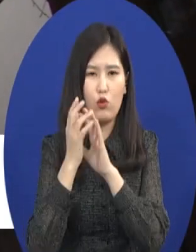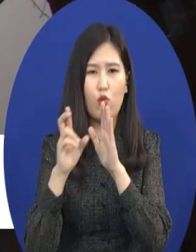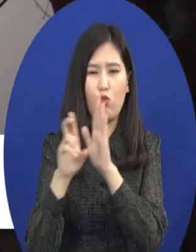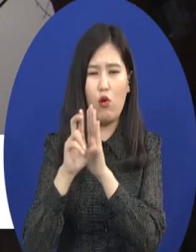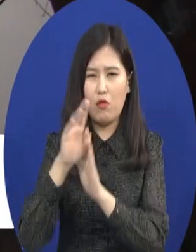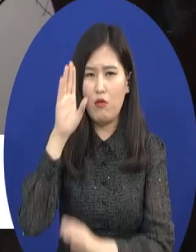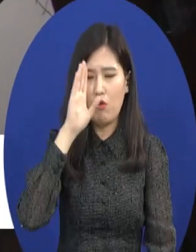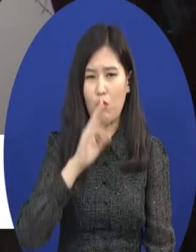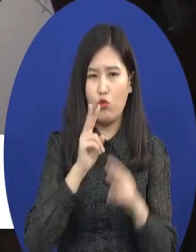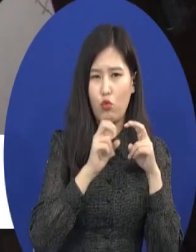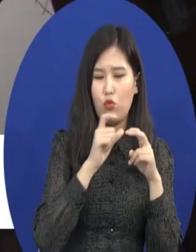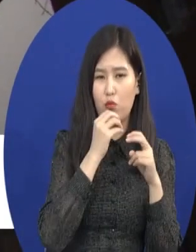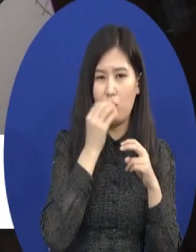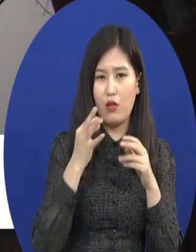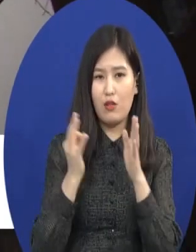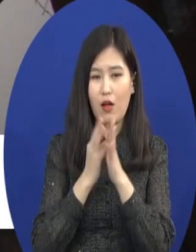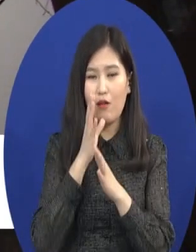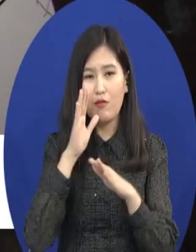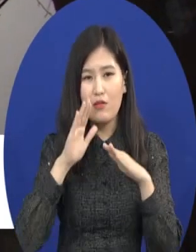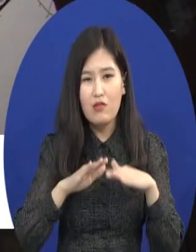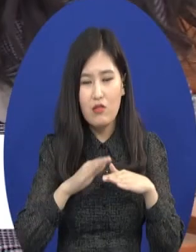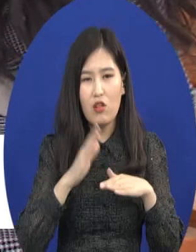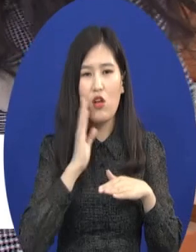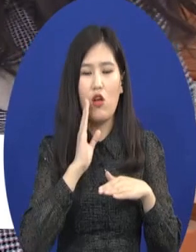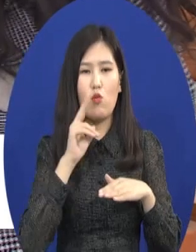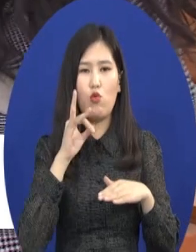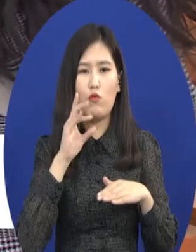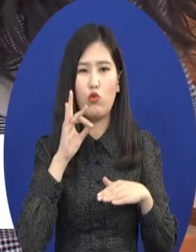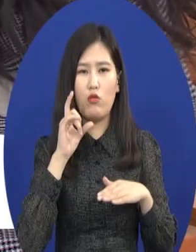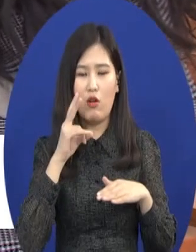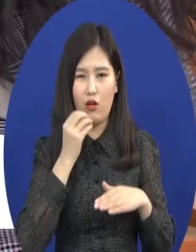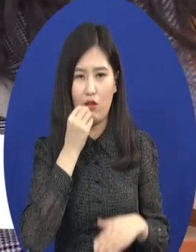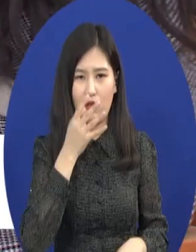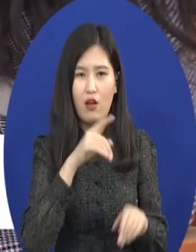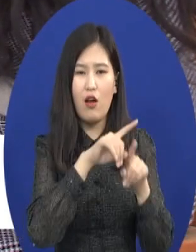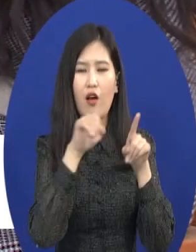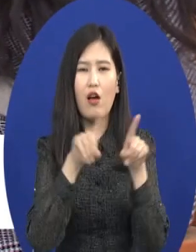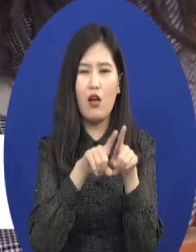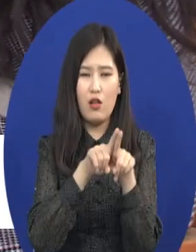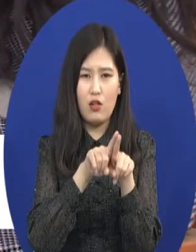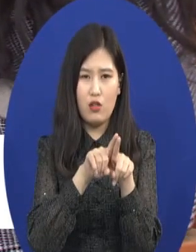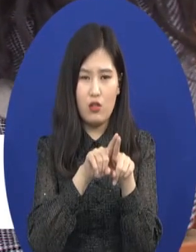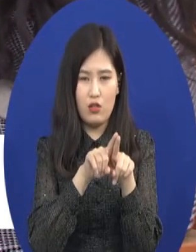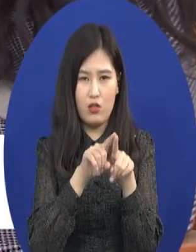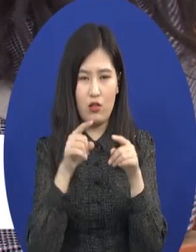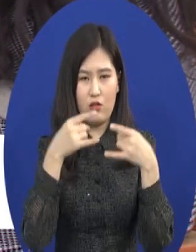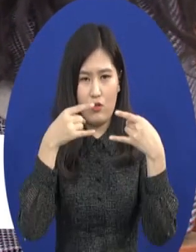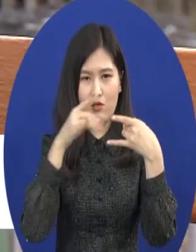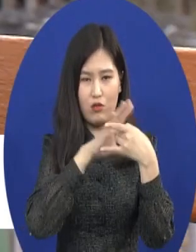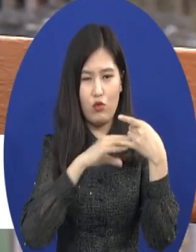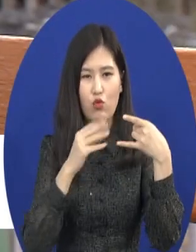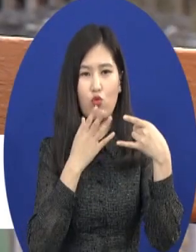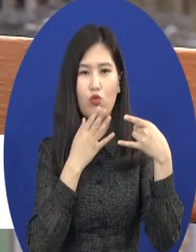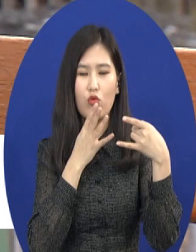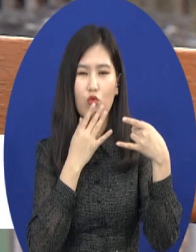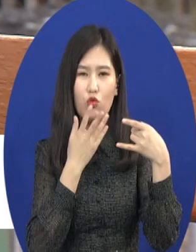шиг нэвтрүүлэг эсвэл өнгөн талаасаа хүүхдийн кино мэд харагддагч цаад утга санаа нь гэмт хэрэгт уруу татсан бичлэг контент олон байдгийг хэлж байна.